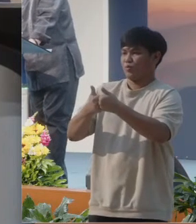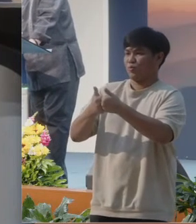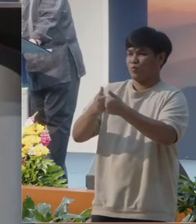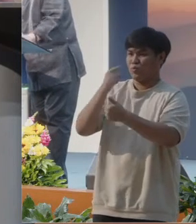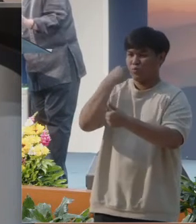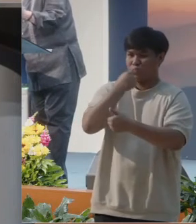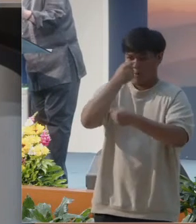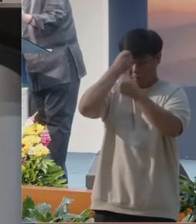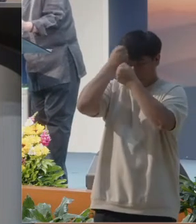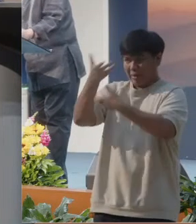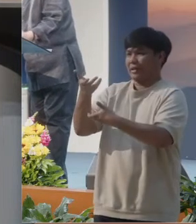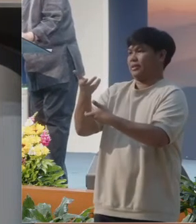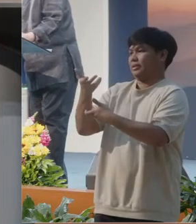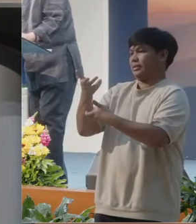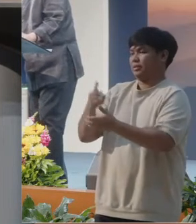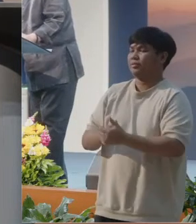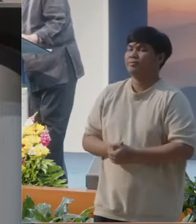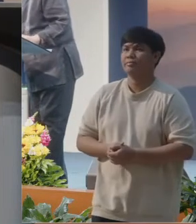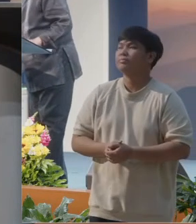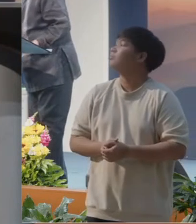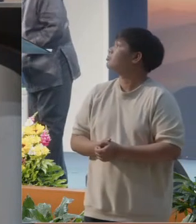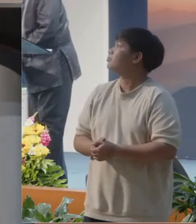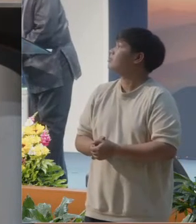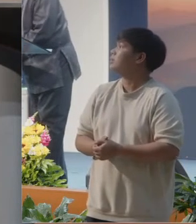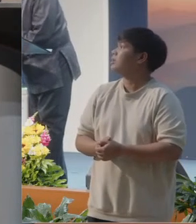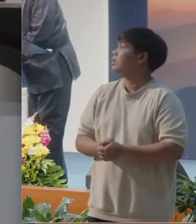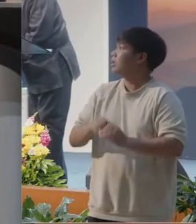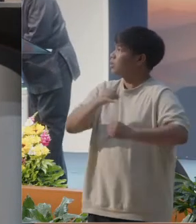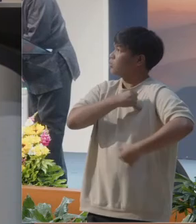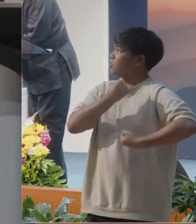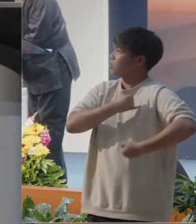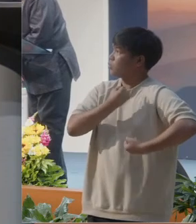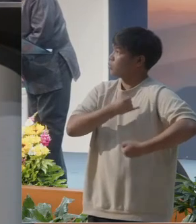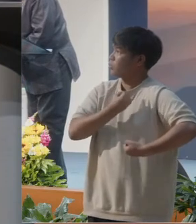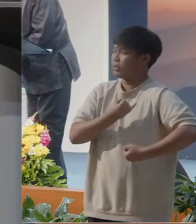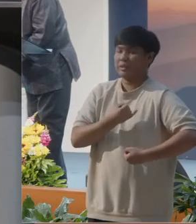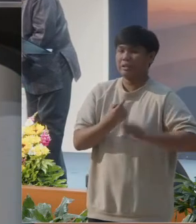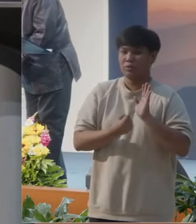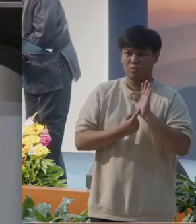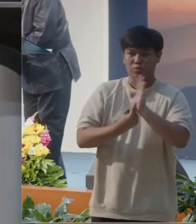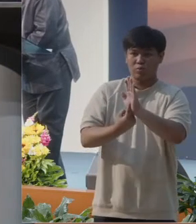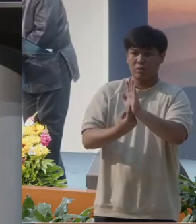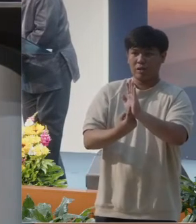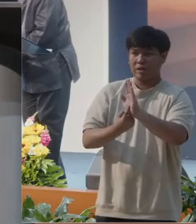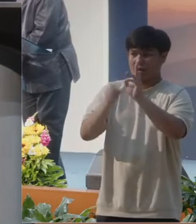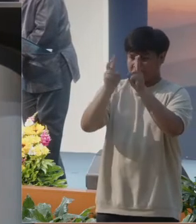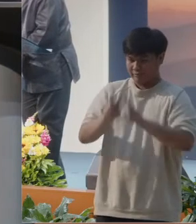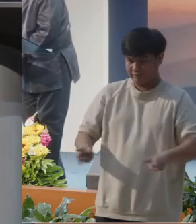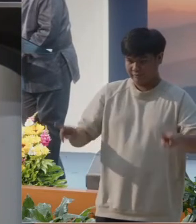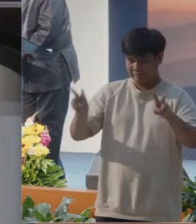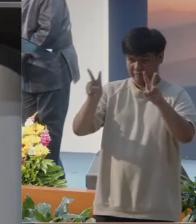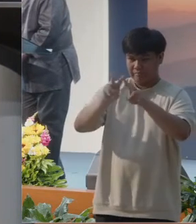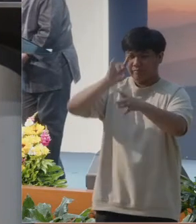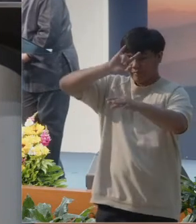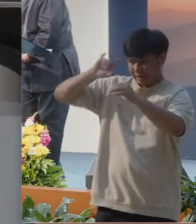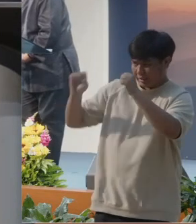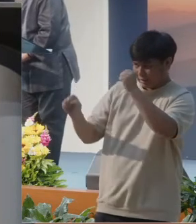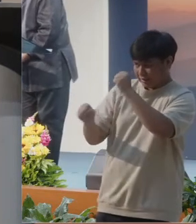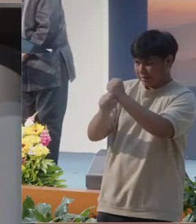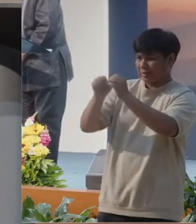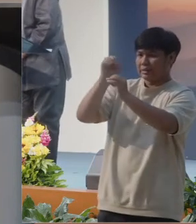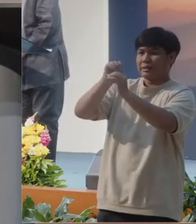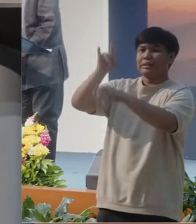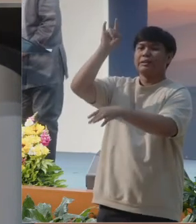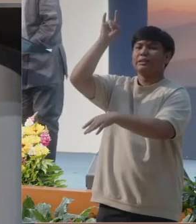Kanya. Sa Kanyang mga tagubilin kay Josue ay nagpapakita ng kalagahan ng Kanyang pagtitiwala sa banal